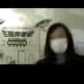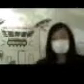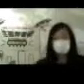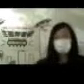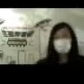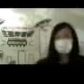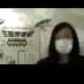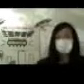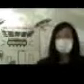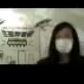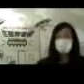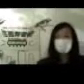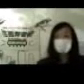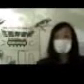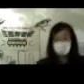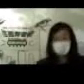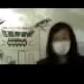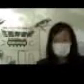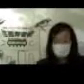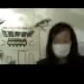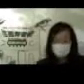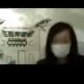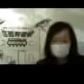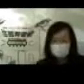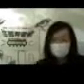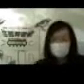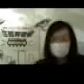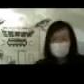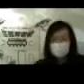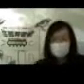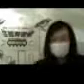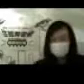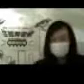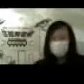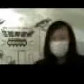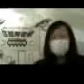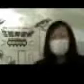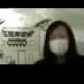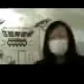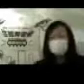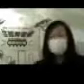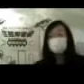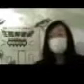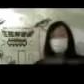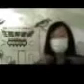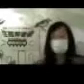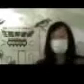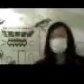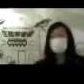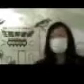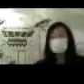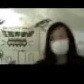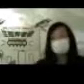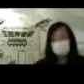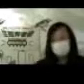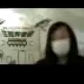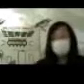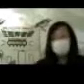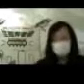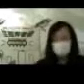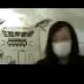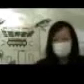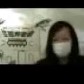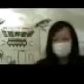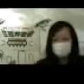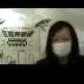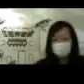又系点样去形成噶？咁原来咧，本身呢度咧就应该有一间石屋喺呢一